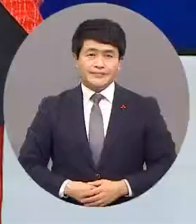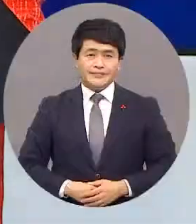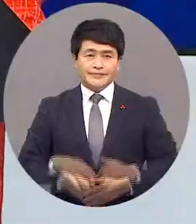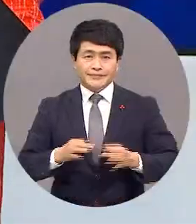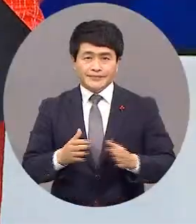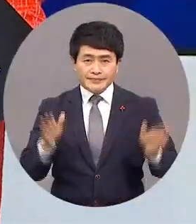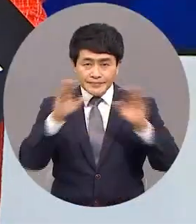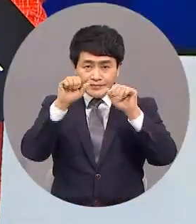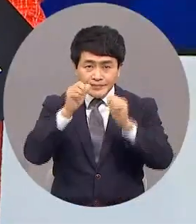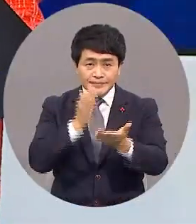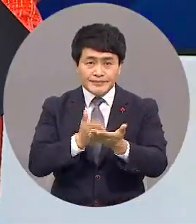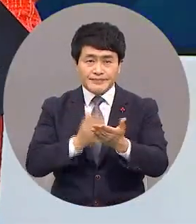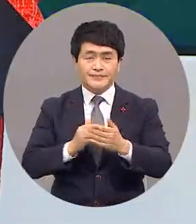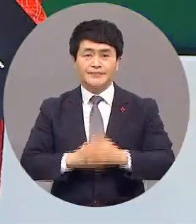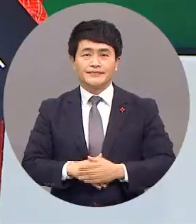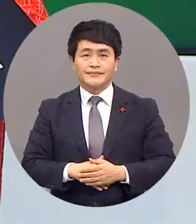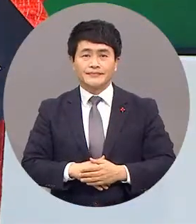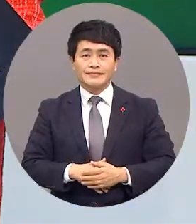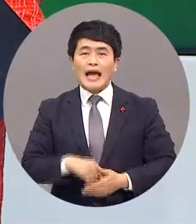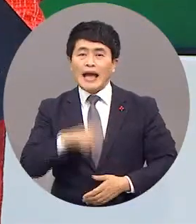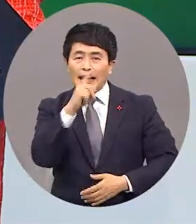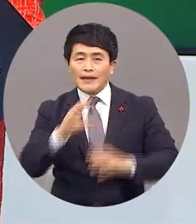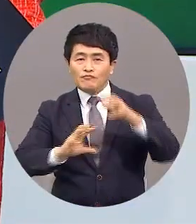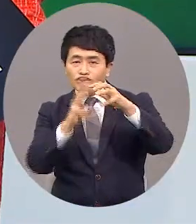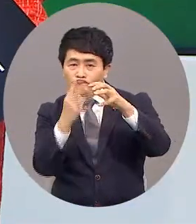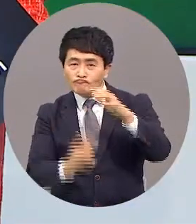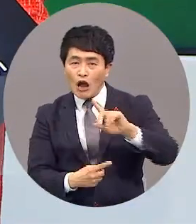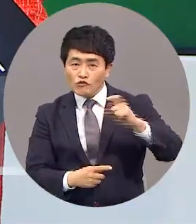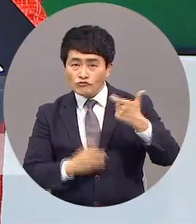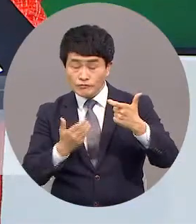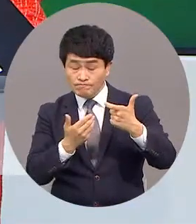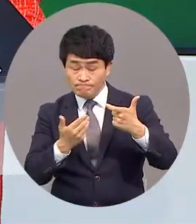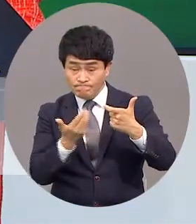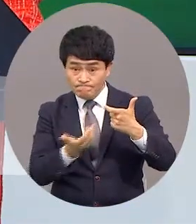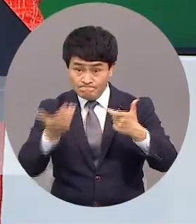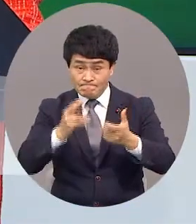스포츠 뉴스입니다. 카타르 월드컵 16강 기적의 주역들이 축구